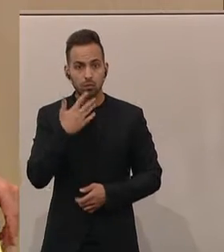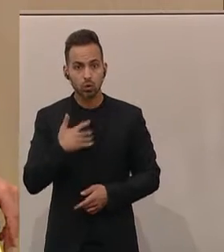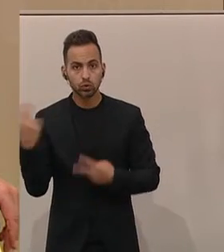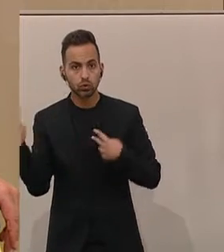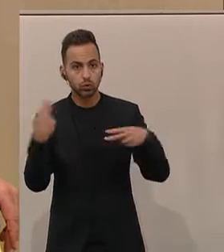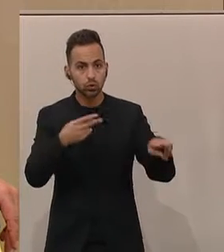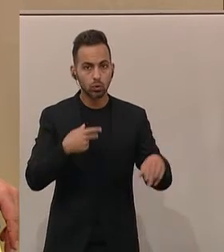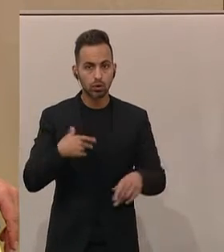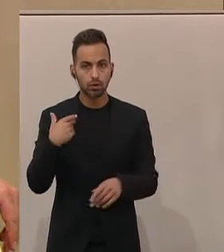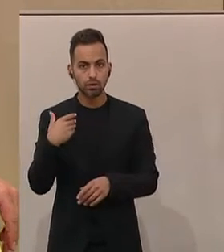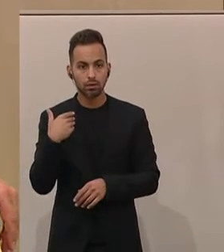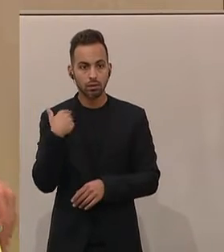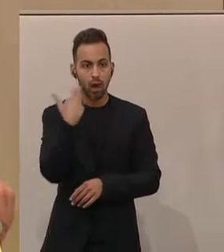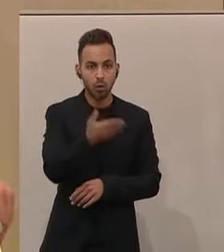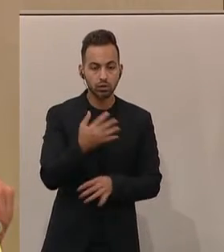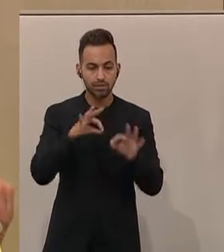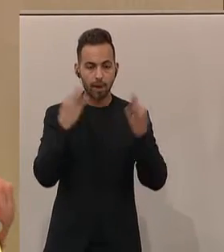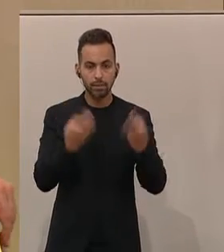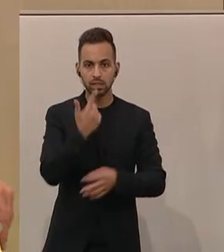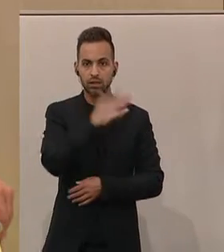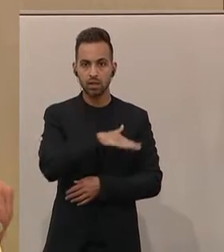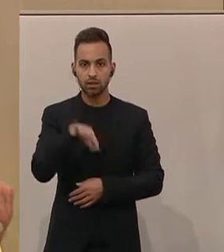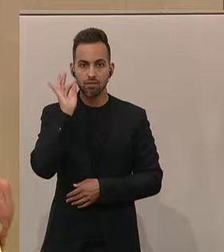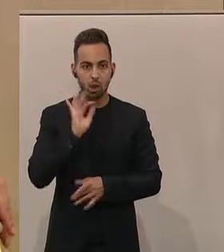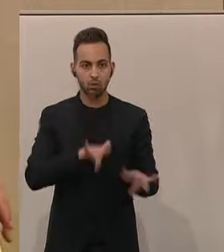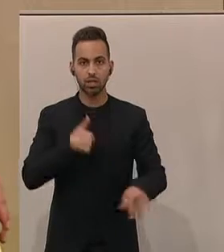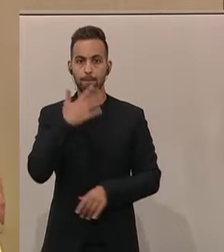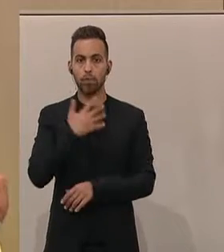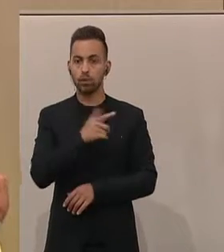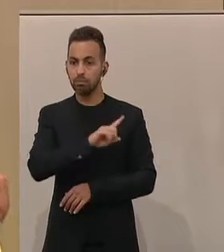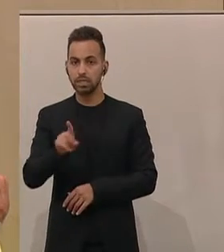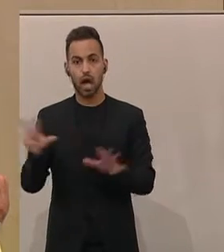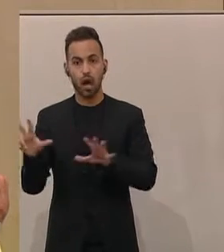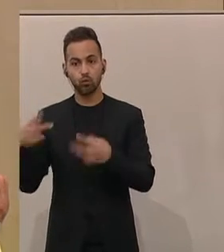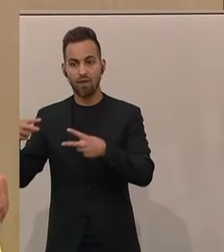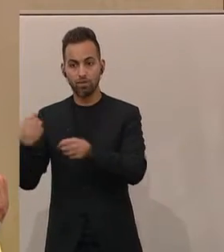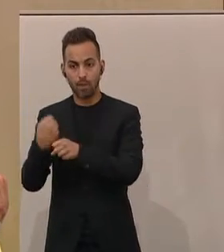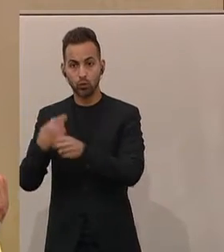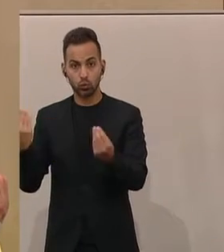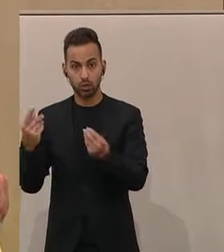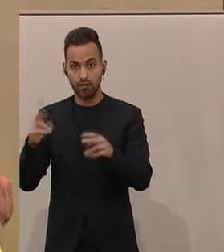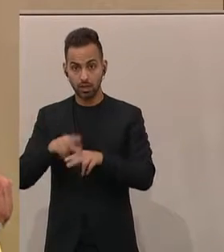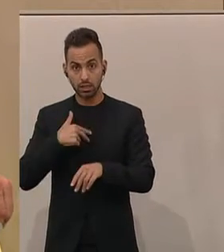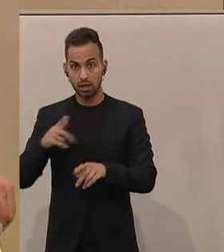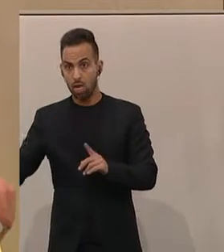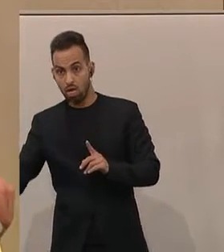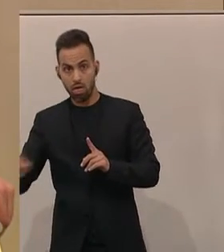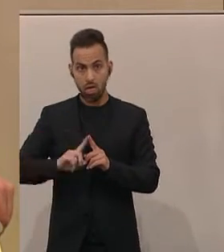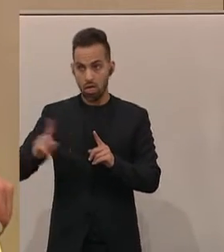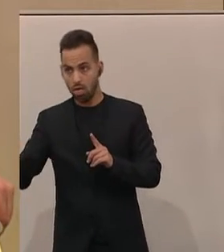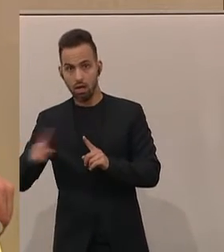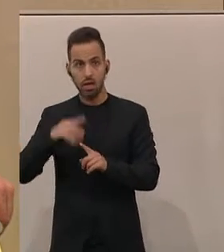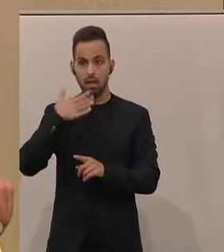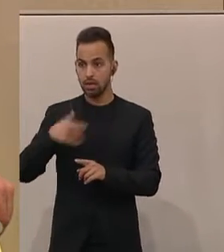sich, ich kann am Abend nicht nach Hause zurückfahren. Ich möchte zumindest bis 20 Uhr weiterarbeiten. Weil wenn ich das zweimal nacheinander mache,